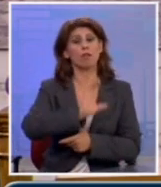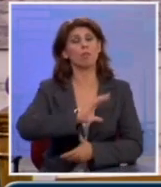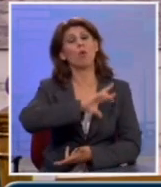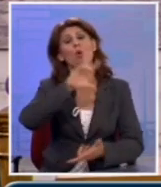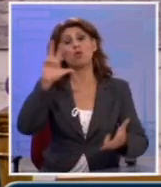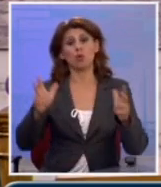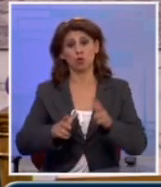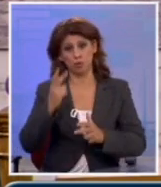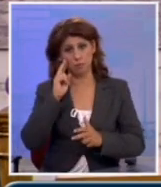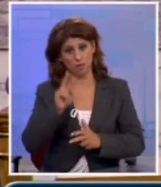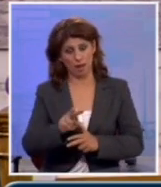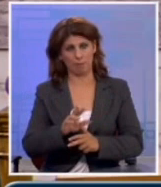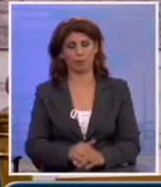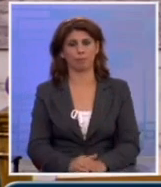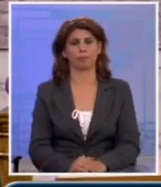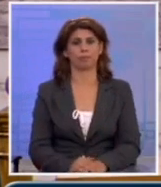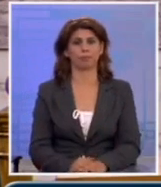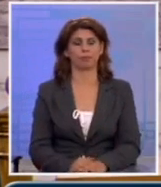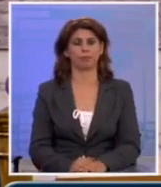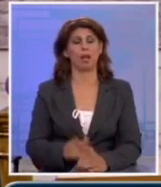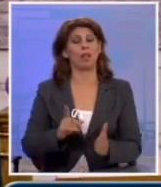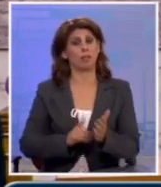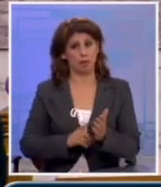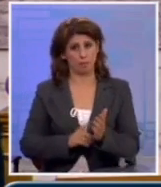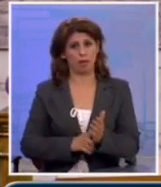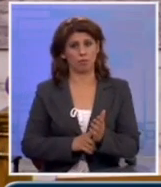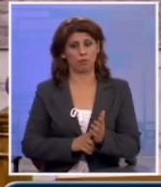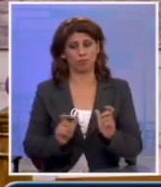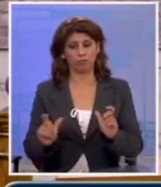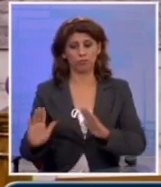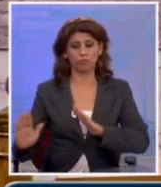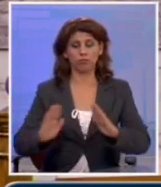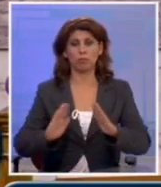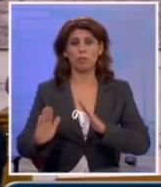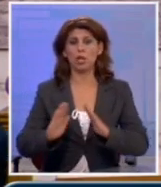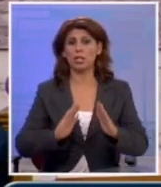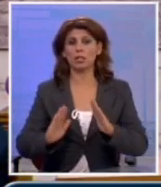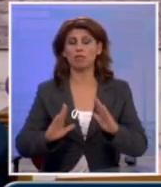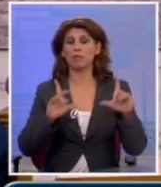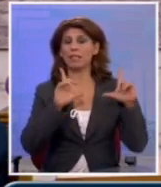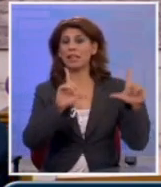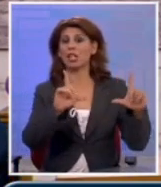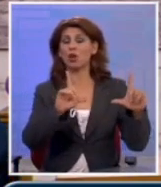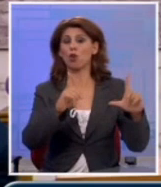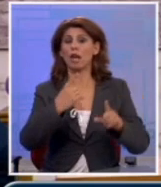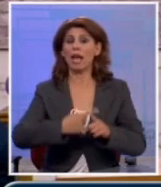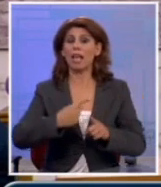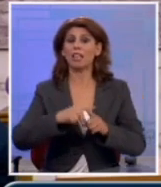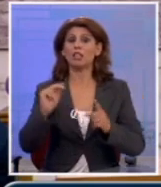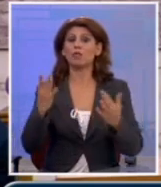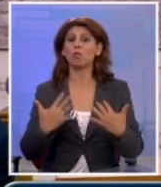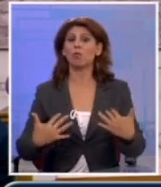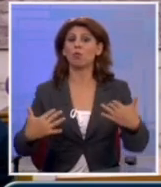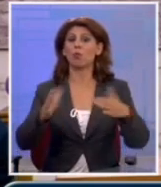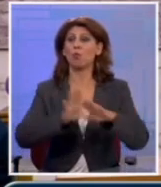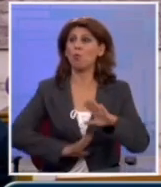ο κόσμος. Και θα πρέπει να περιφρουρήσουμε την εικόνα του ελληνικού κοινοβουλίου.